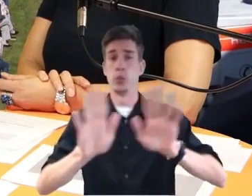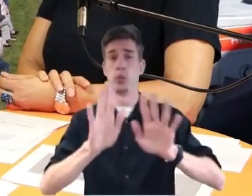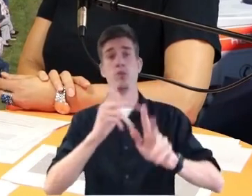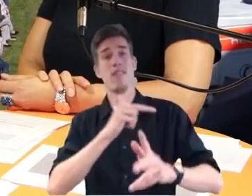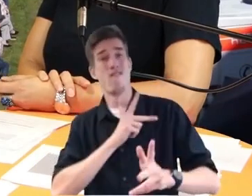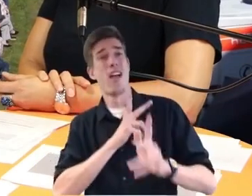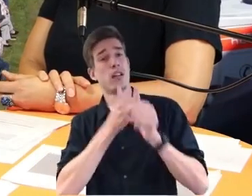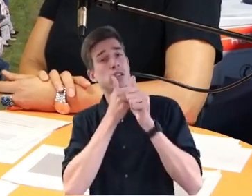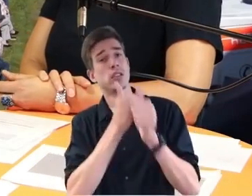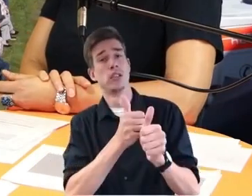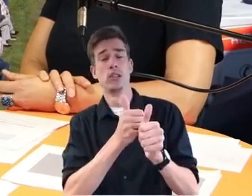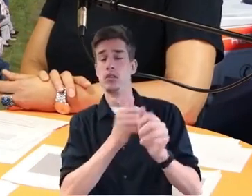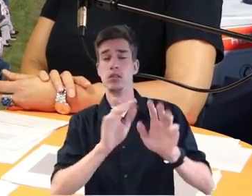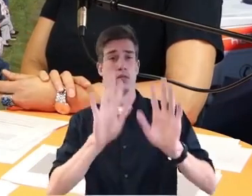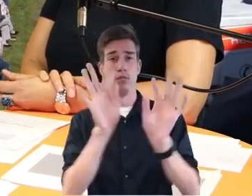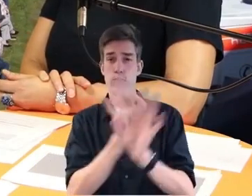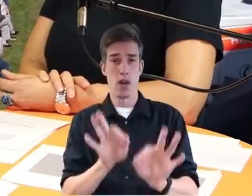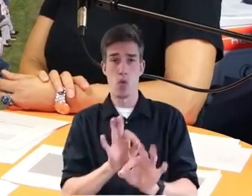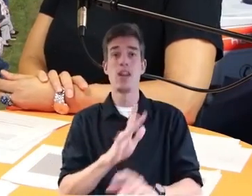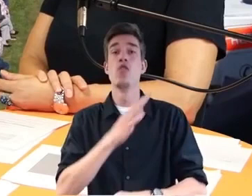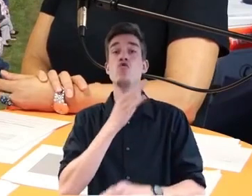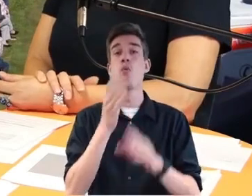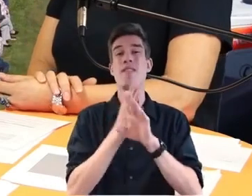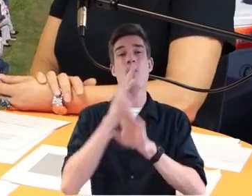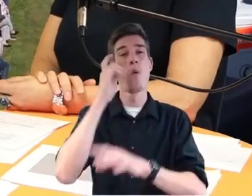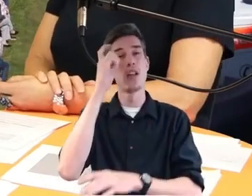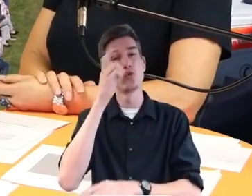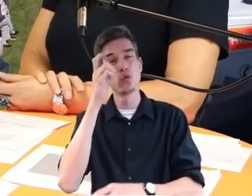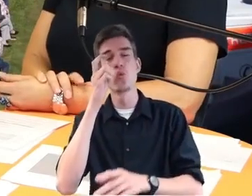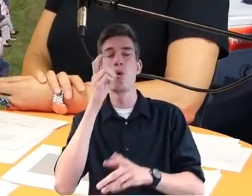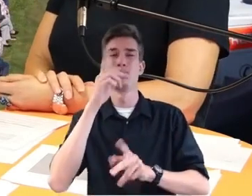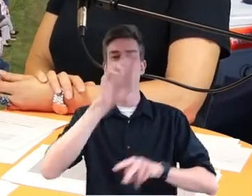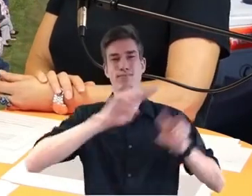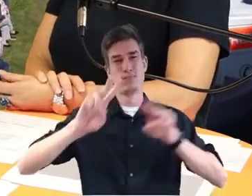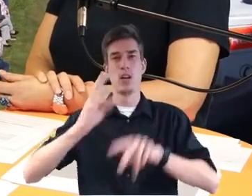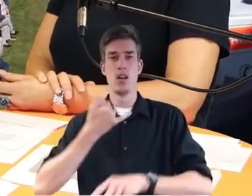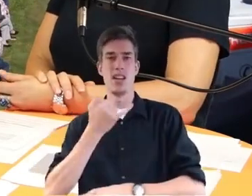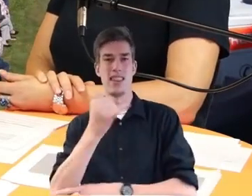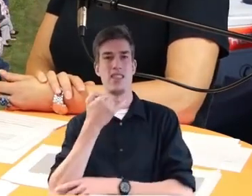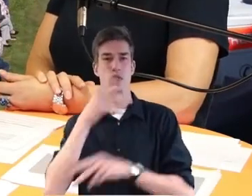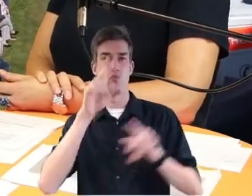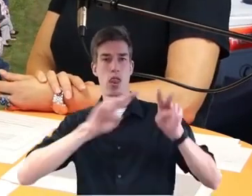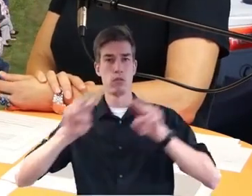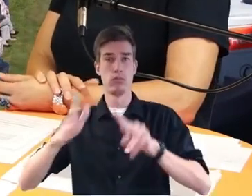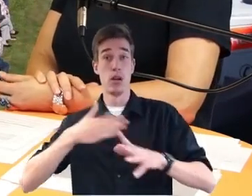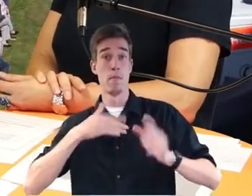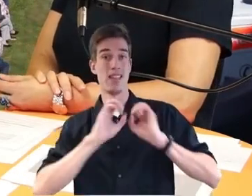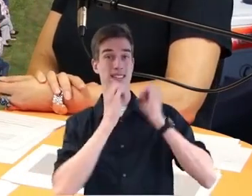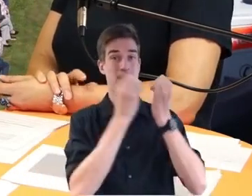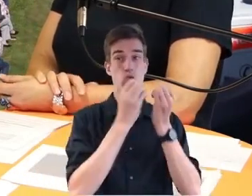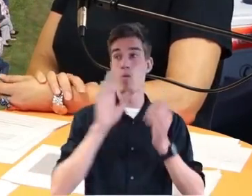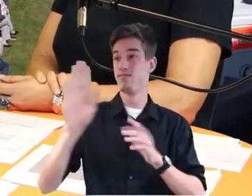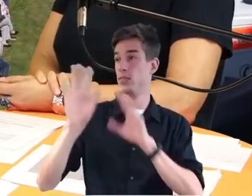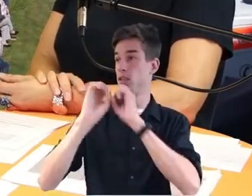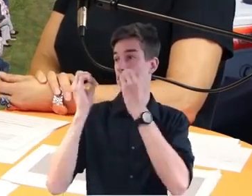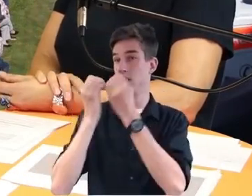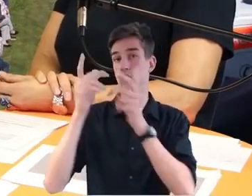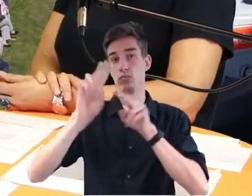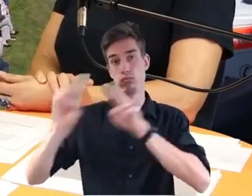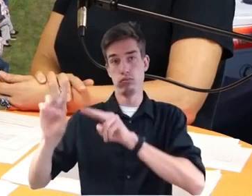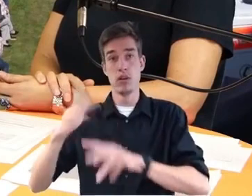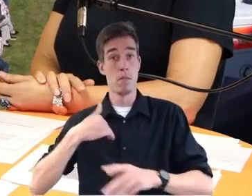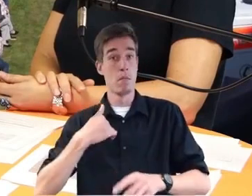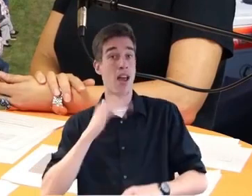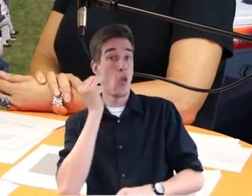eins umsetzen, weil nämlich gerade Notfallvorsorge auch was sehr Individuelles ist. Jeder hat ja andere Situationen, andere Umstände, in denen er